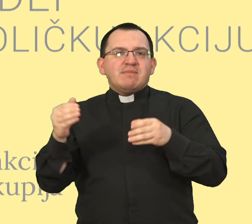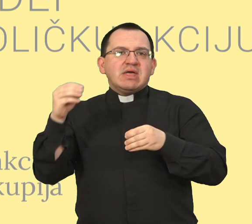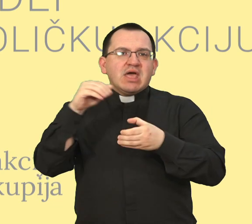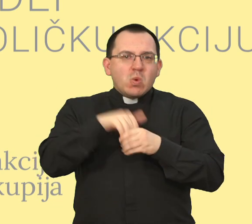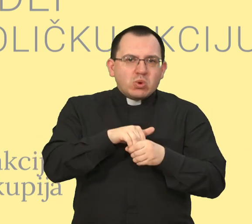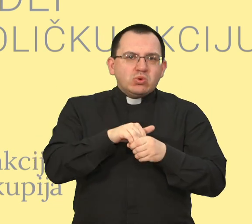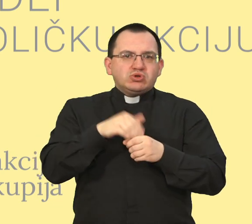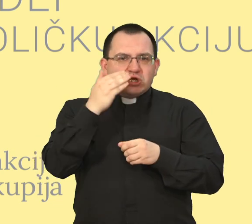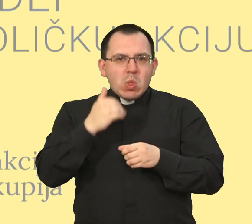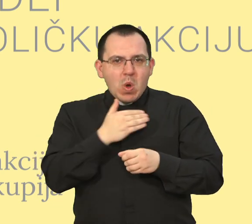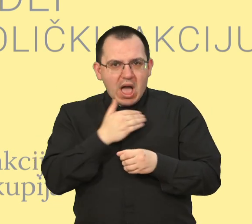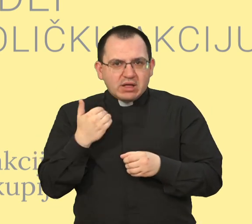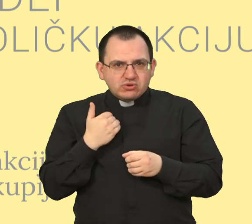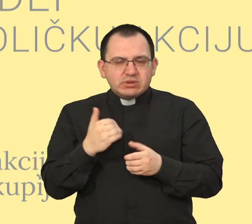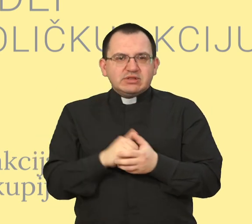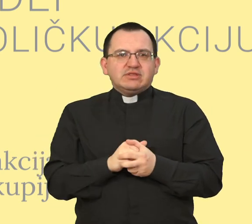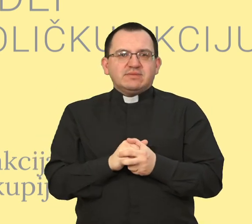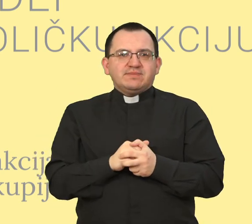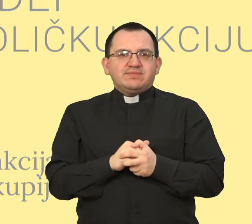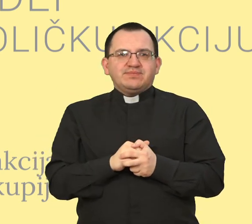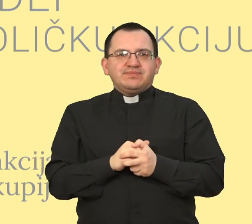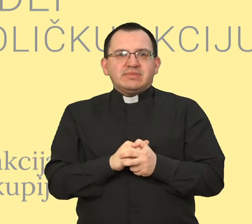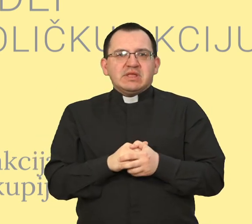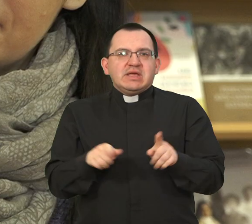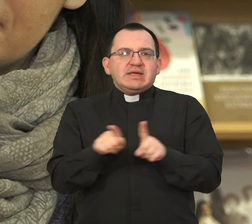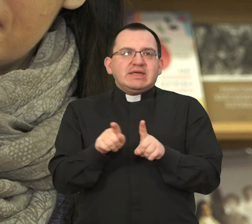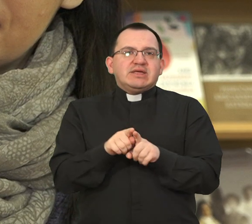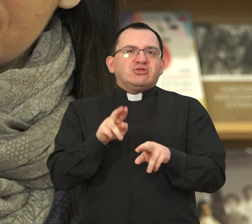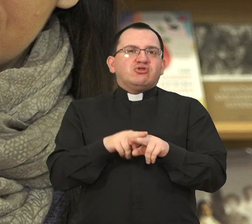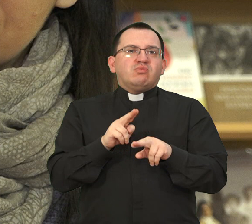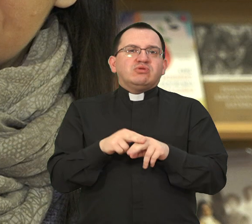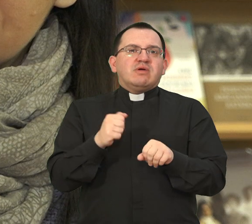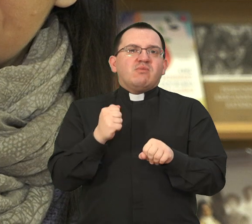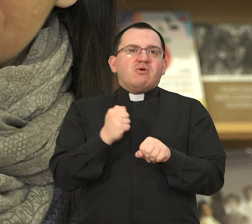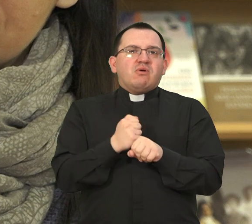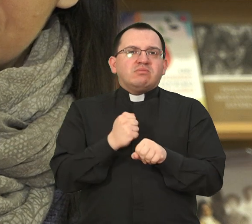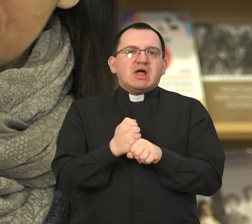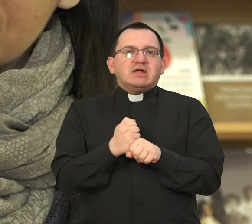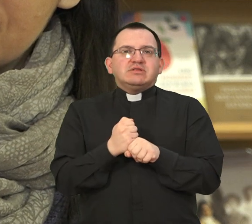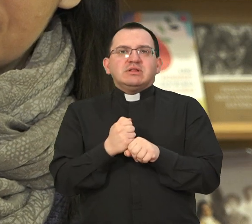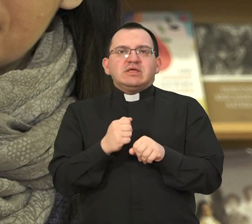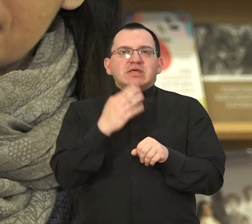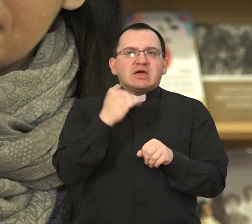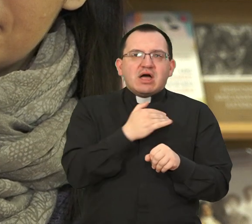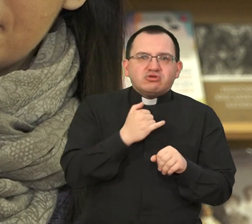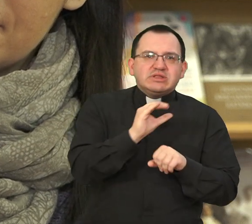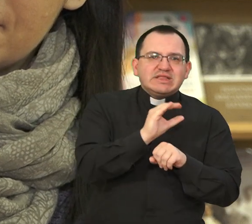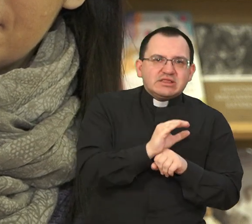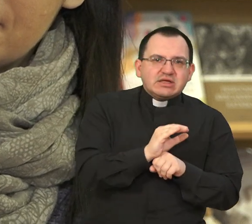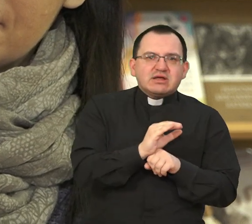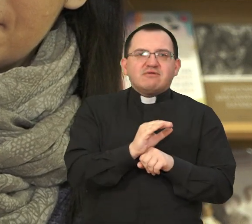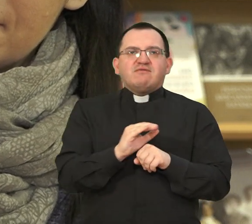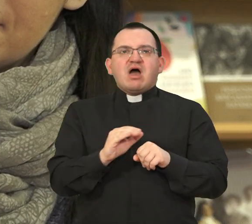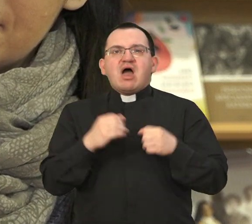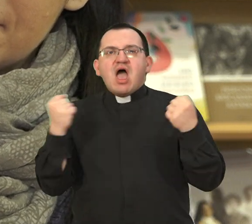bitna područja života u kojima katolicu djeluju. Pa ćemo se baviti djelovanjem katolika u župnim zajednicama, pitanjem